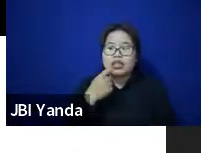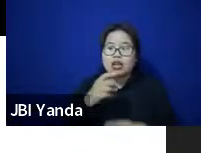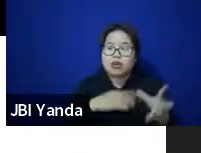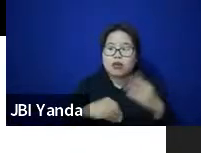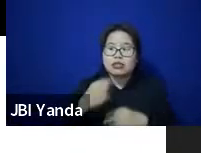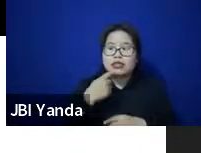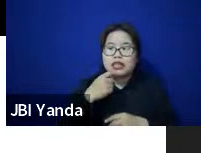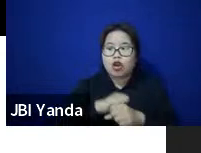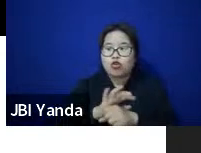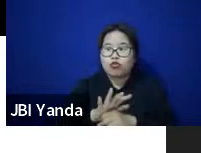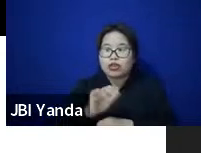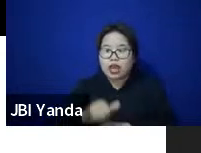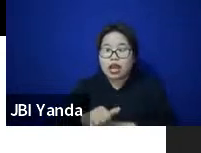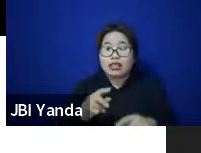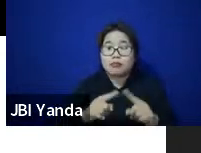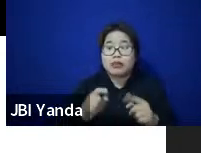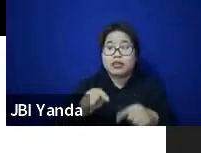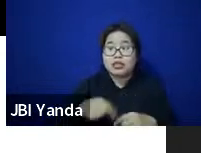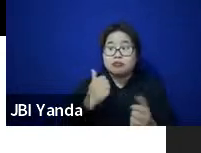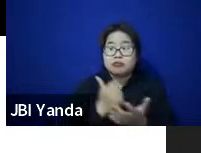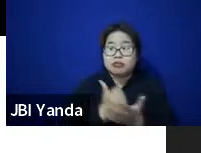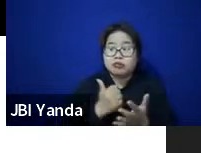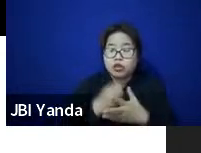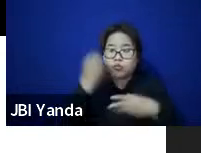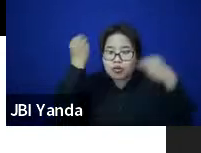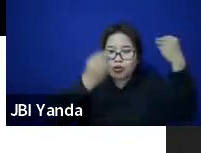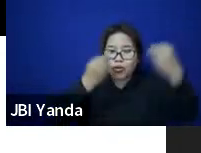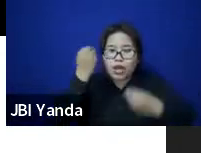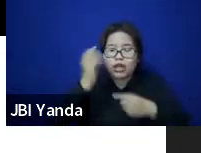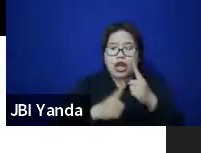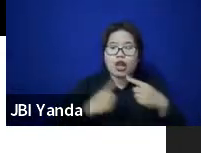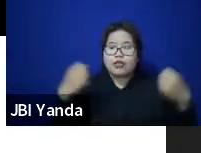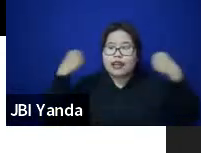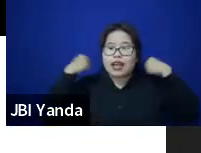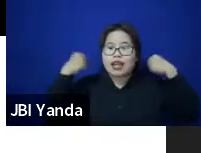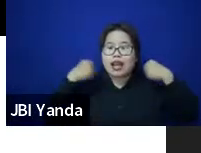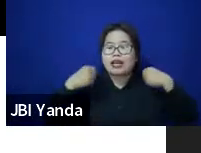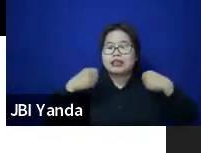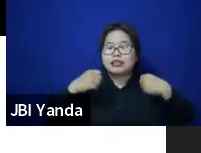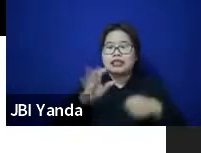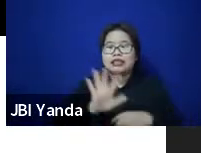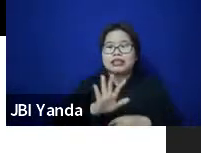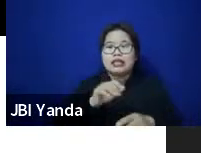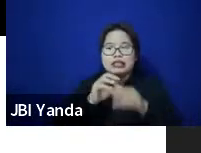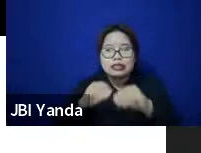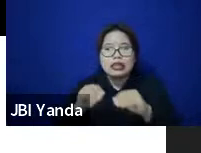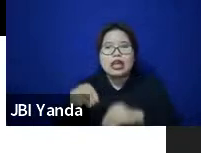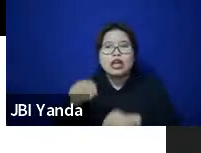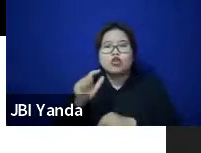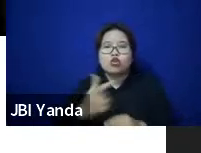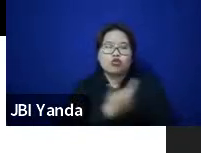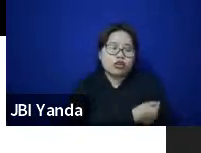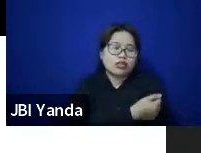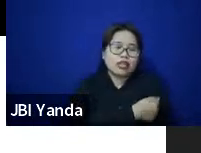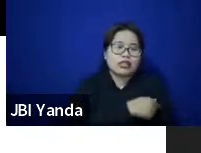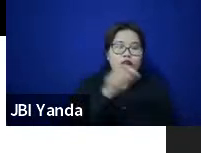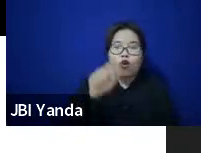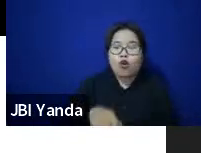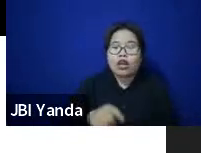ya. Akan sangat membingungkan bagi tenaga kesehatan yang tidak dilatih untuk memvaksinasi orang